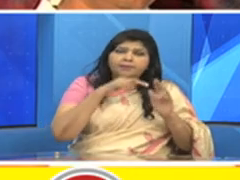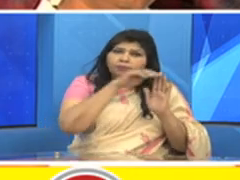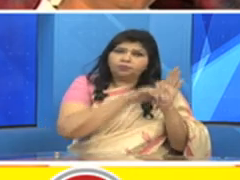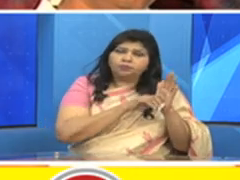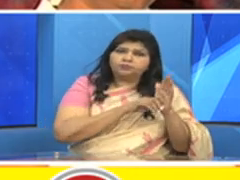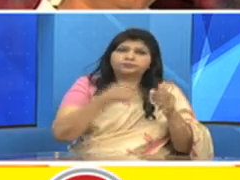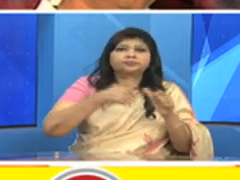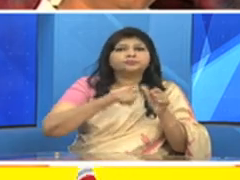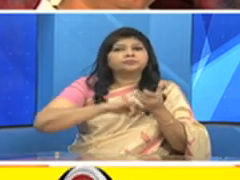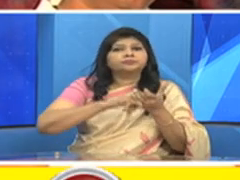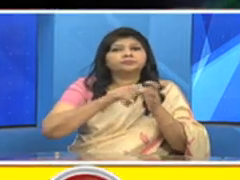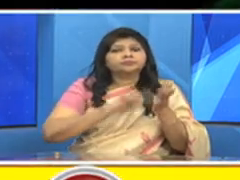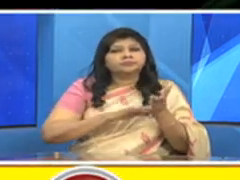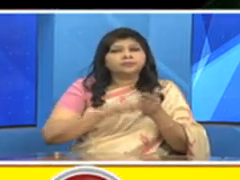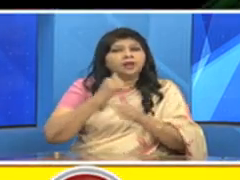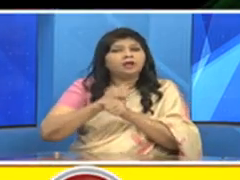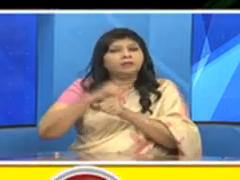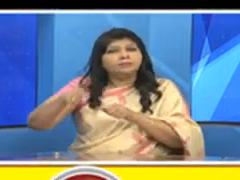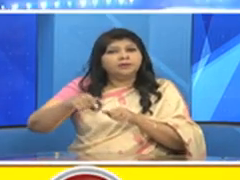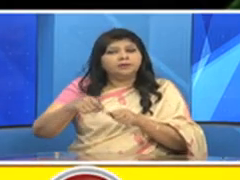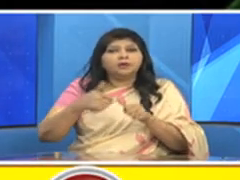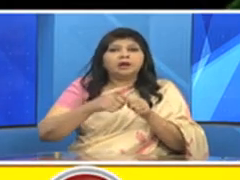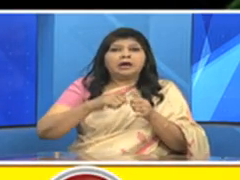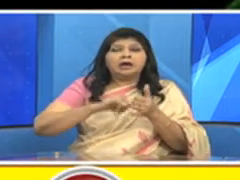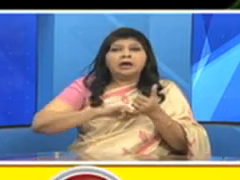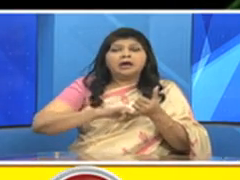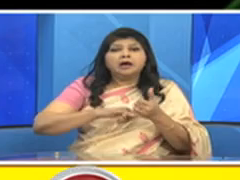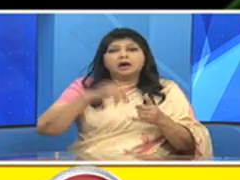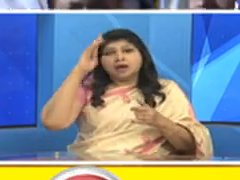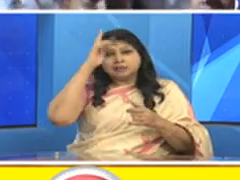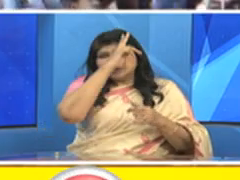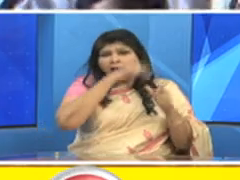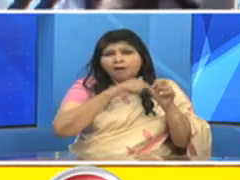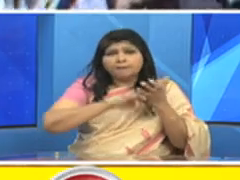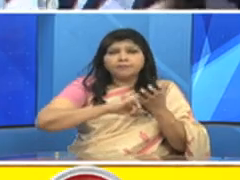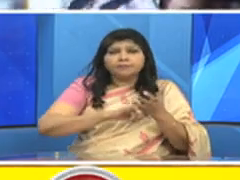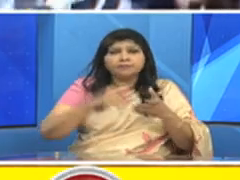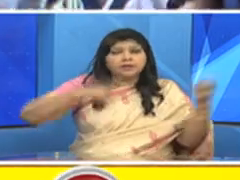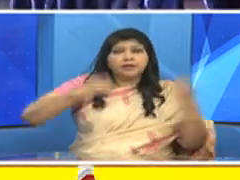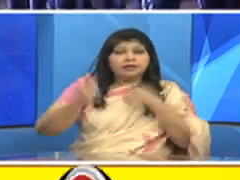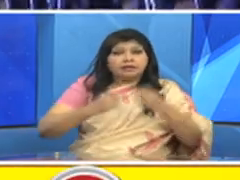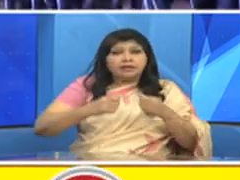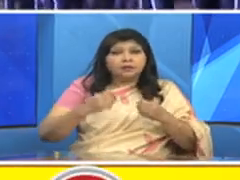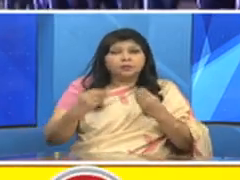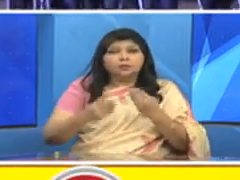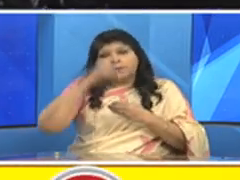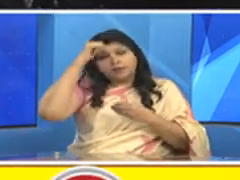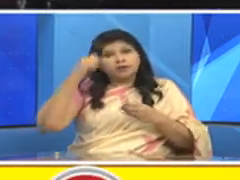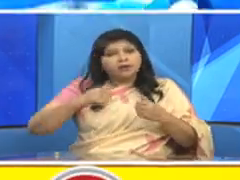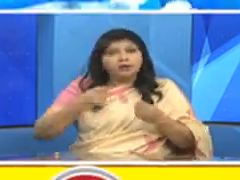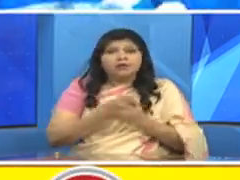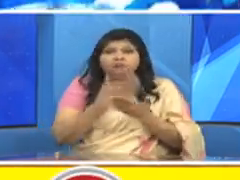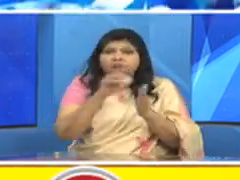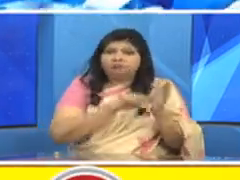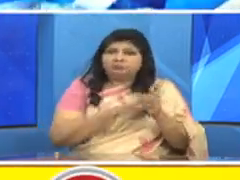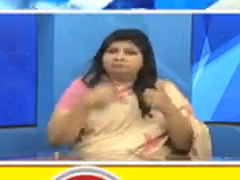मैं असम की सरकार और असम के लोगों को खेलो इंडिया की शानदार मेजबानी के लिए बहुत बहुत बधाई देता